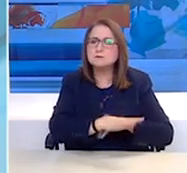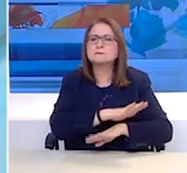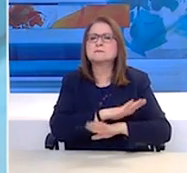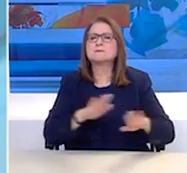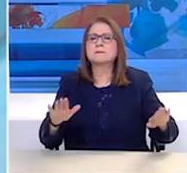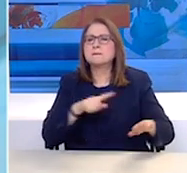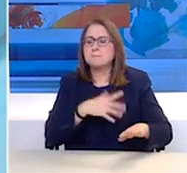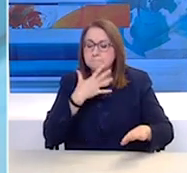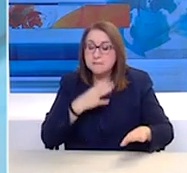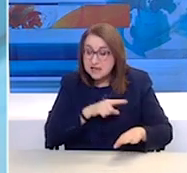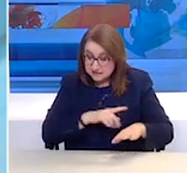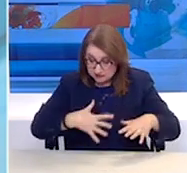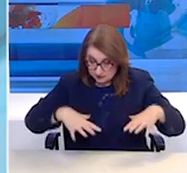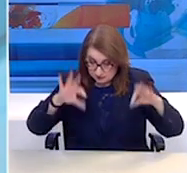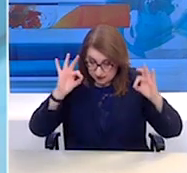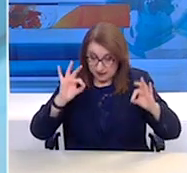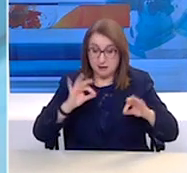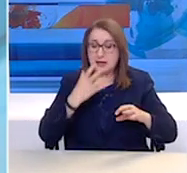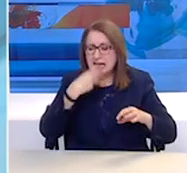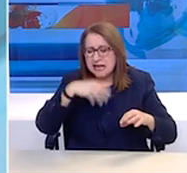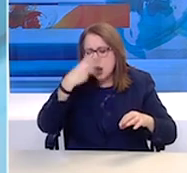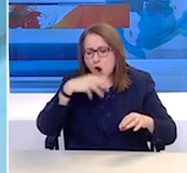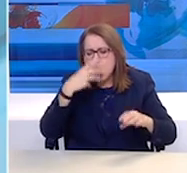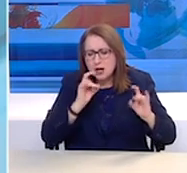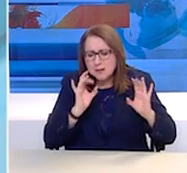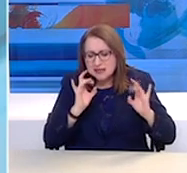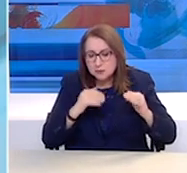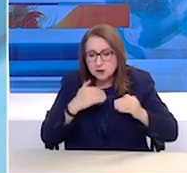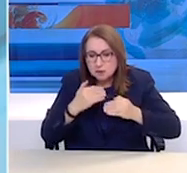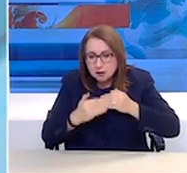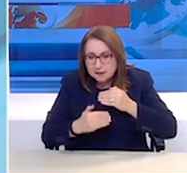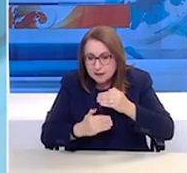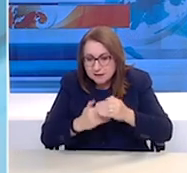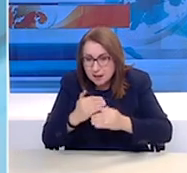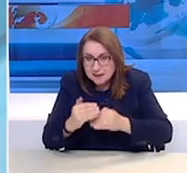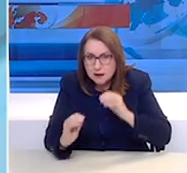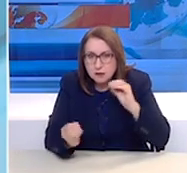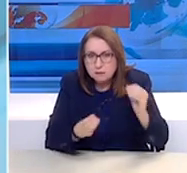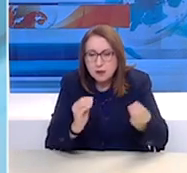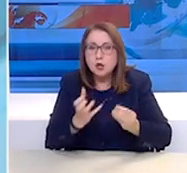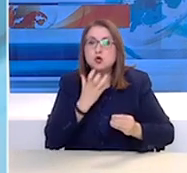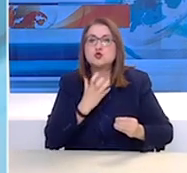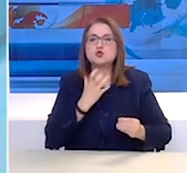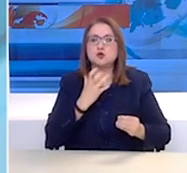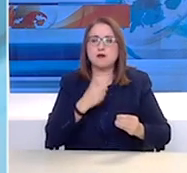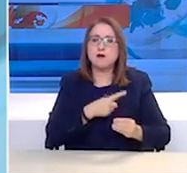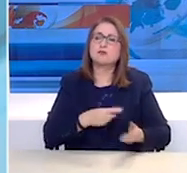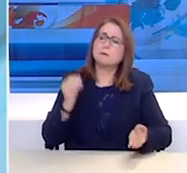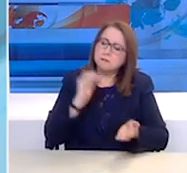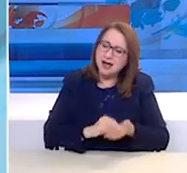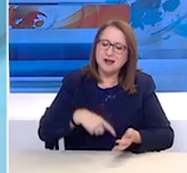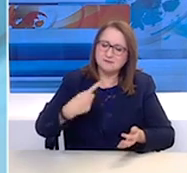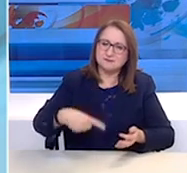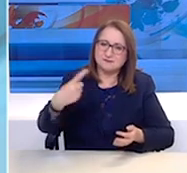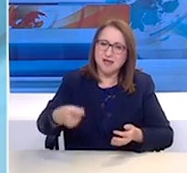κοινού κρυολογήματος, κάποτε σοβαρού, κάθε χειμώνα. Εάν δεν υπάρξουν άλλα μέτρα, όπως παραδείγματος χάρη ένα καλό